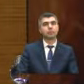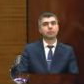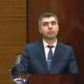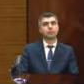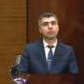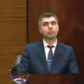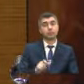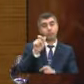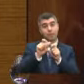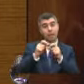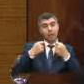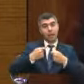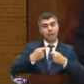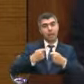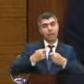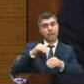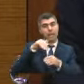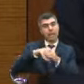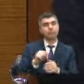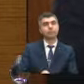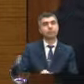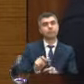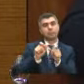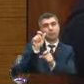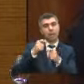السادة رؤساء الفرق، السادة النواب،